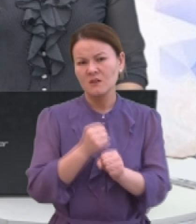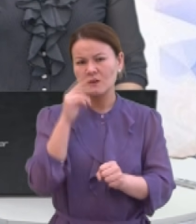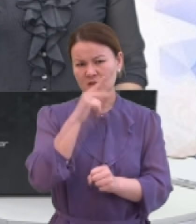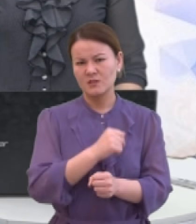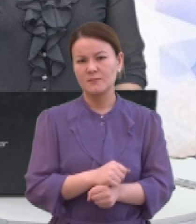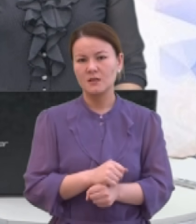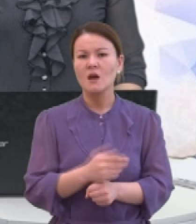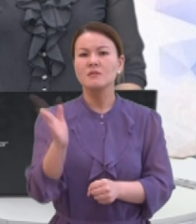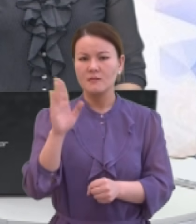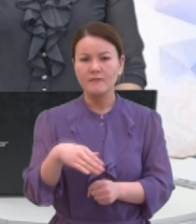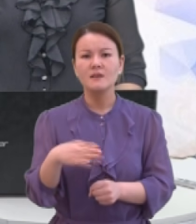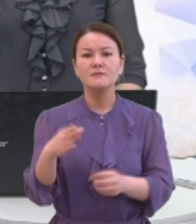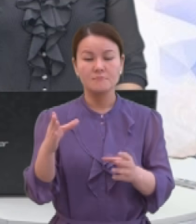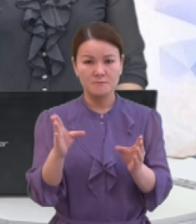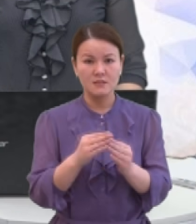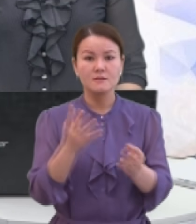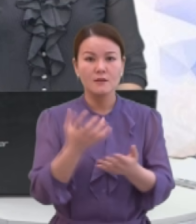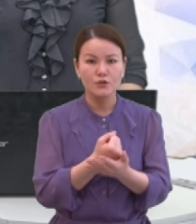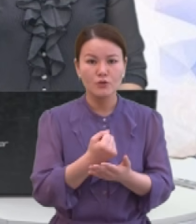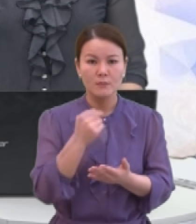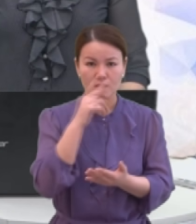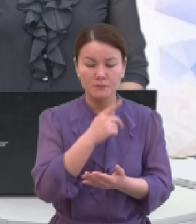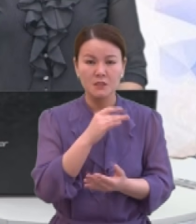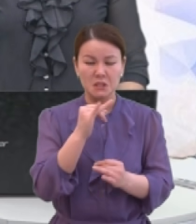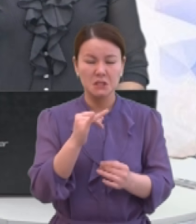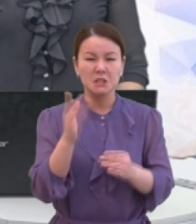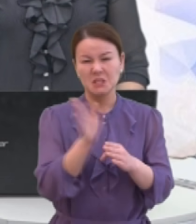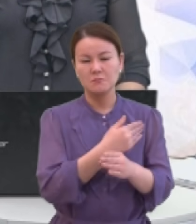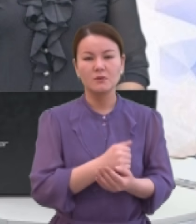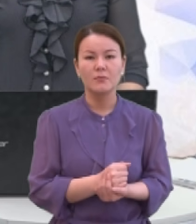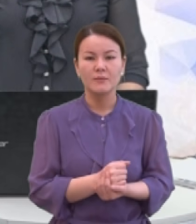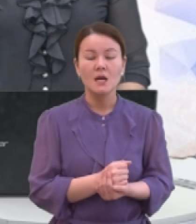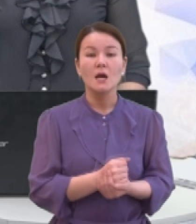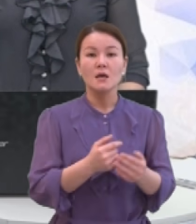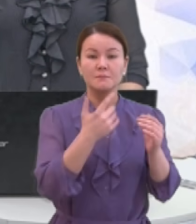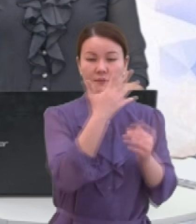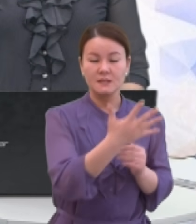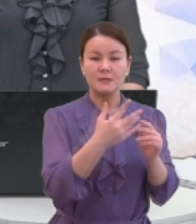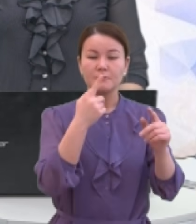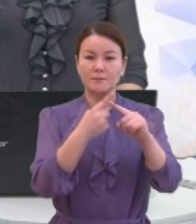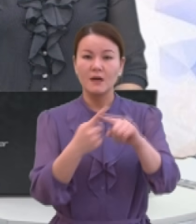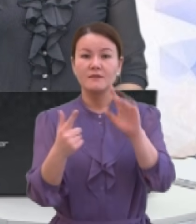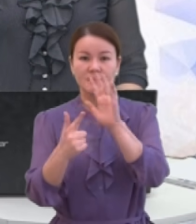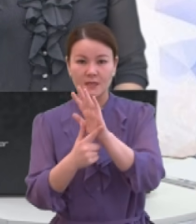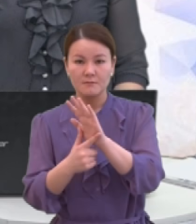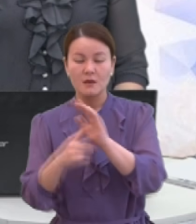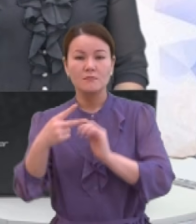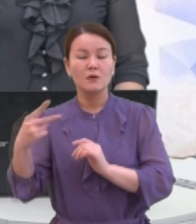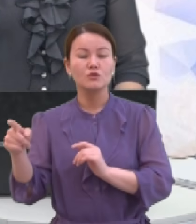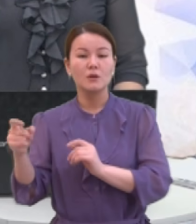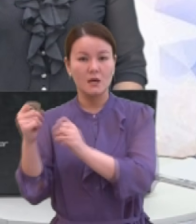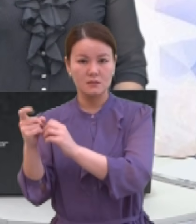давайте мы их найдем не исправим к 5 и прибавить 7 получили 11